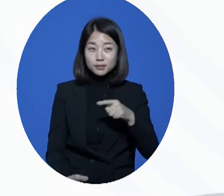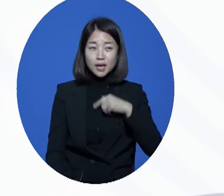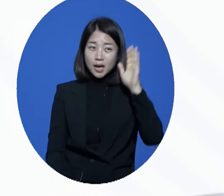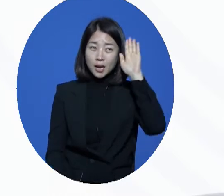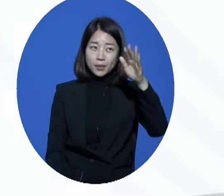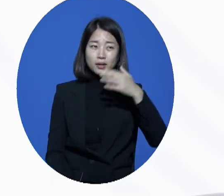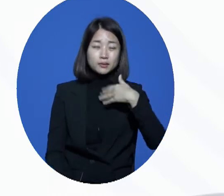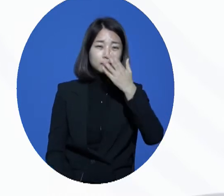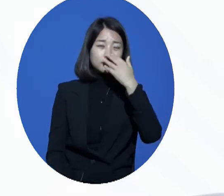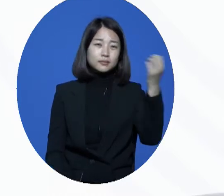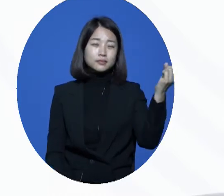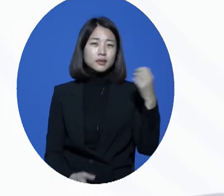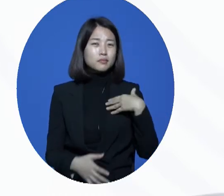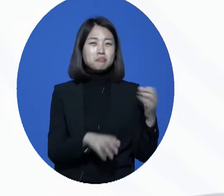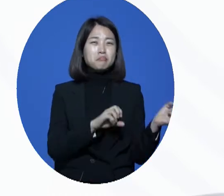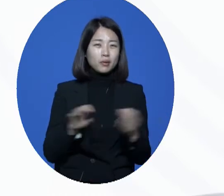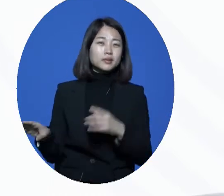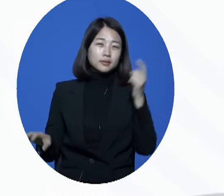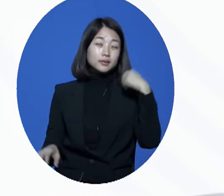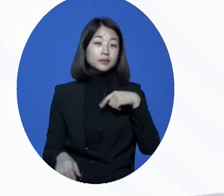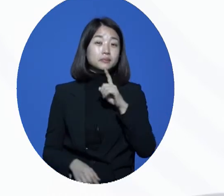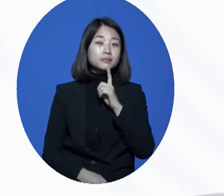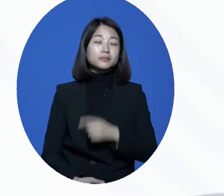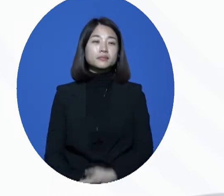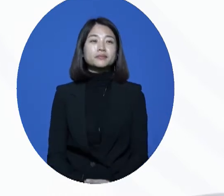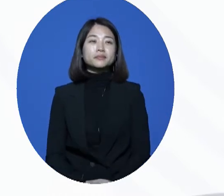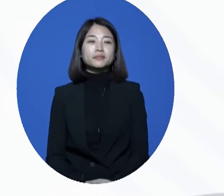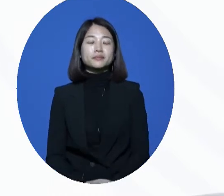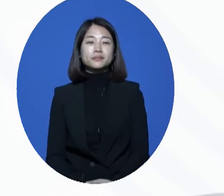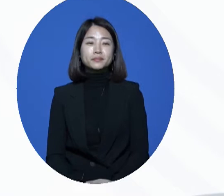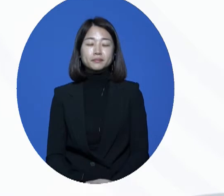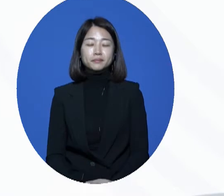버려질 거다라고 하는 이야기로 해석을 합니다.